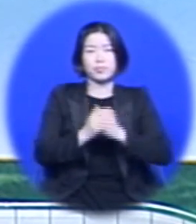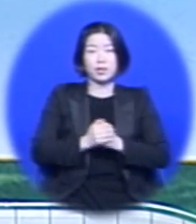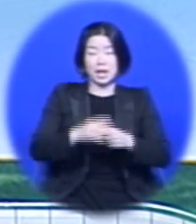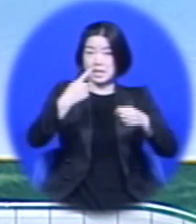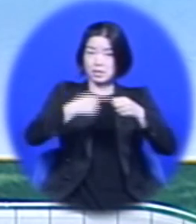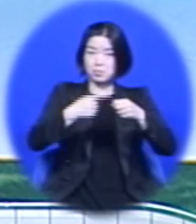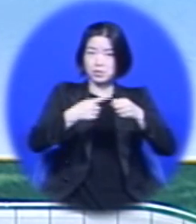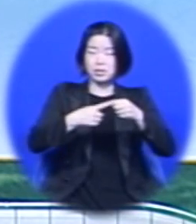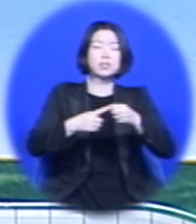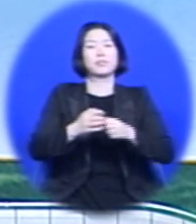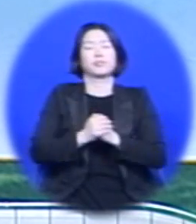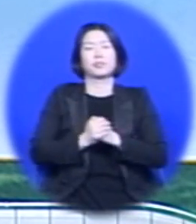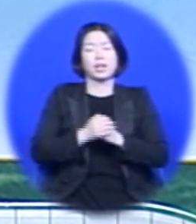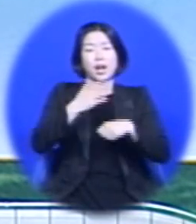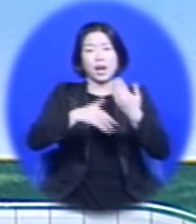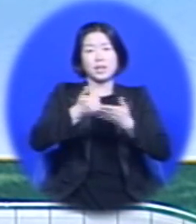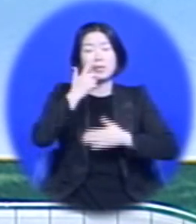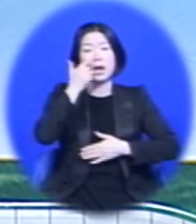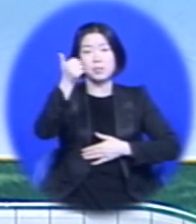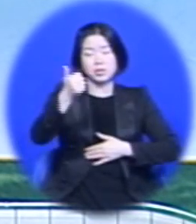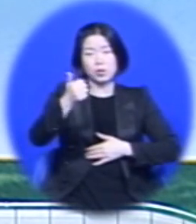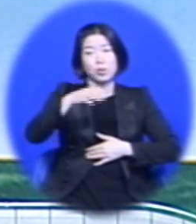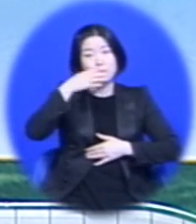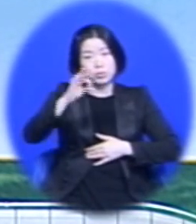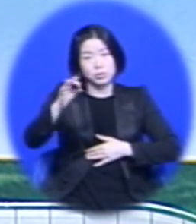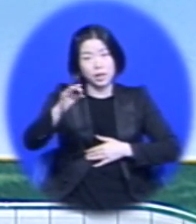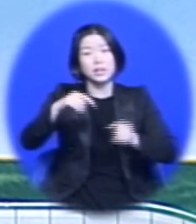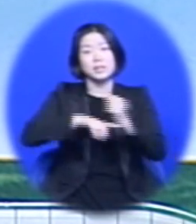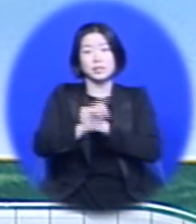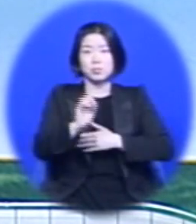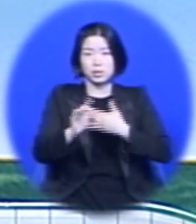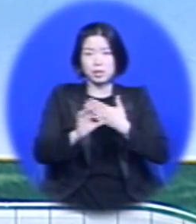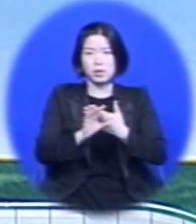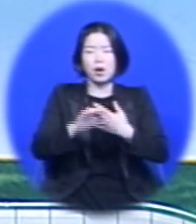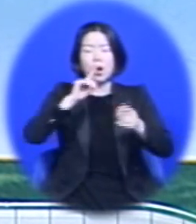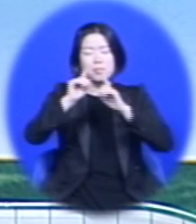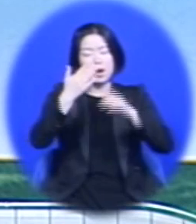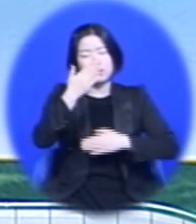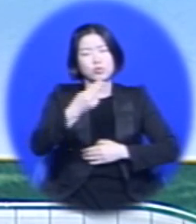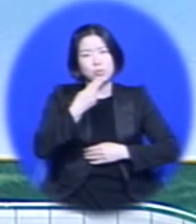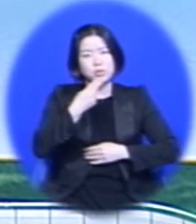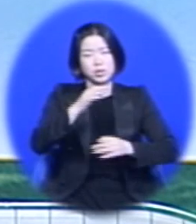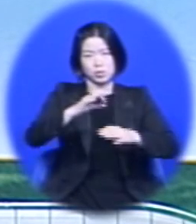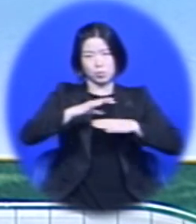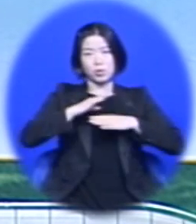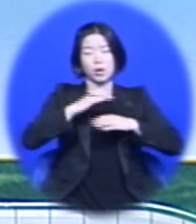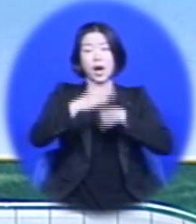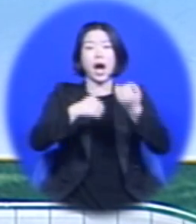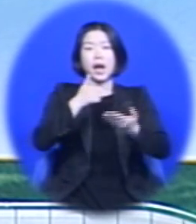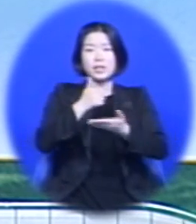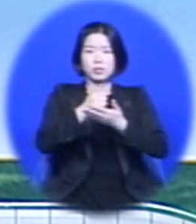번째는 하나님을 아버지라고 부른다는 것은 말할 수 없이 놀라운 하나님과의